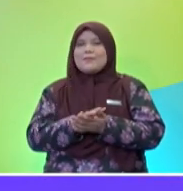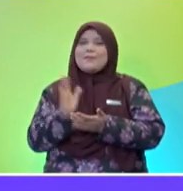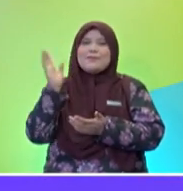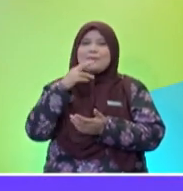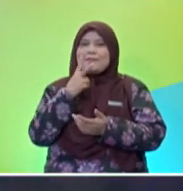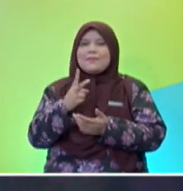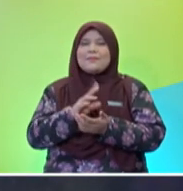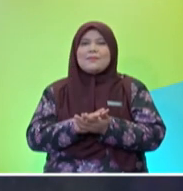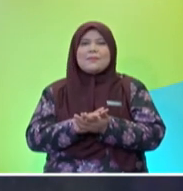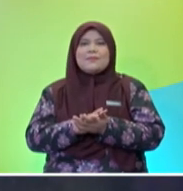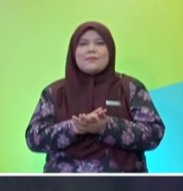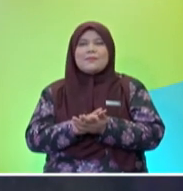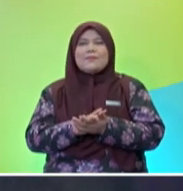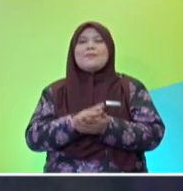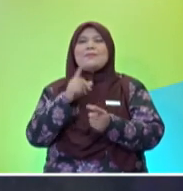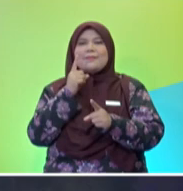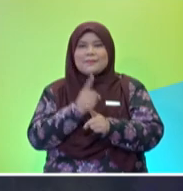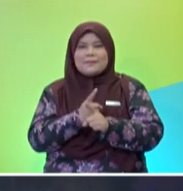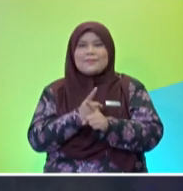tak betul